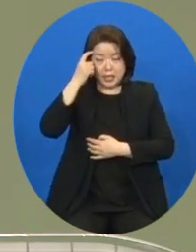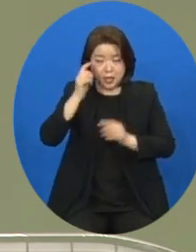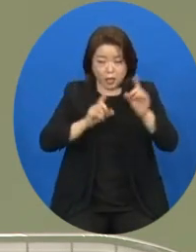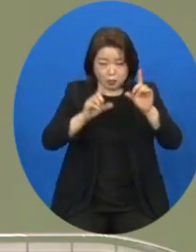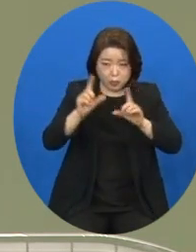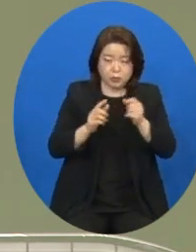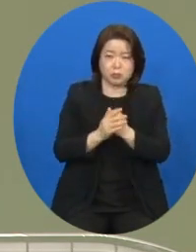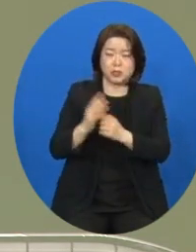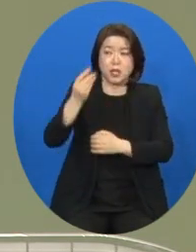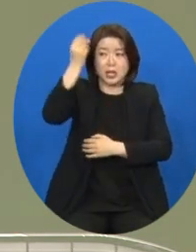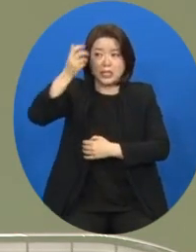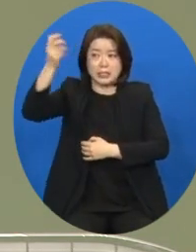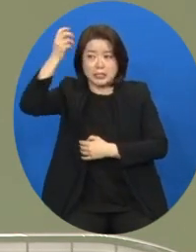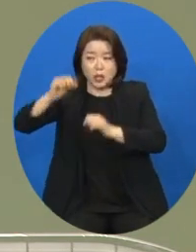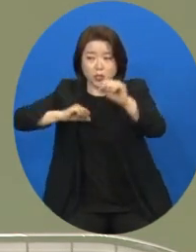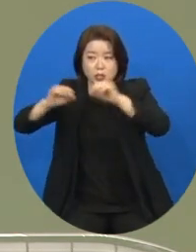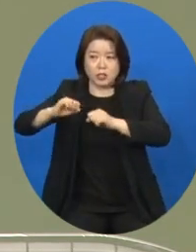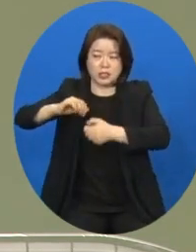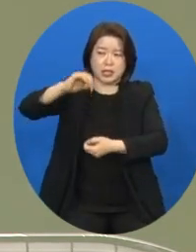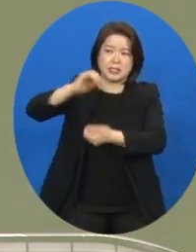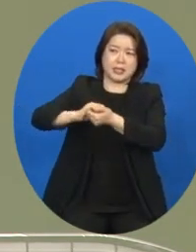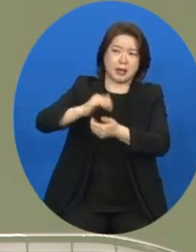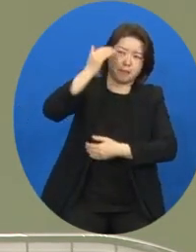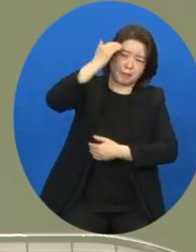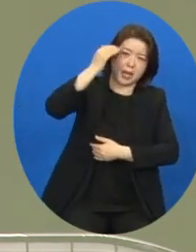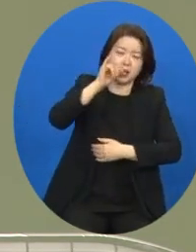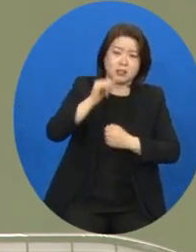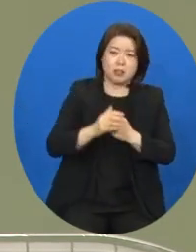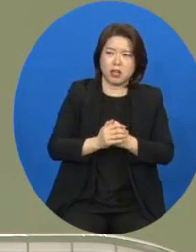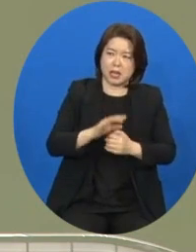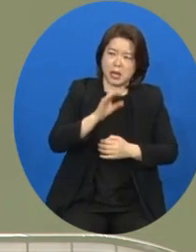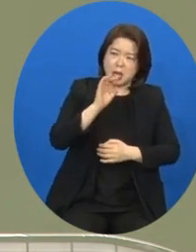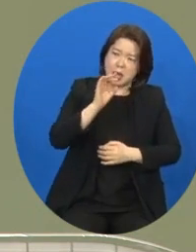성령님의 역사를 제한하고 있다니까. 된다, 안 된다.